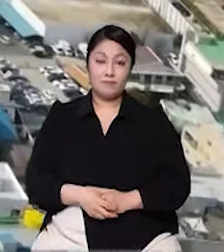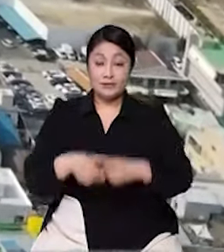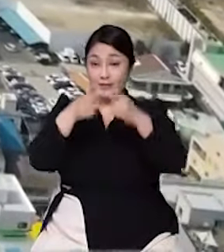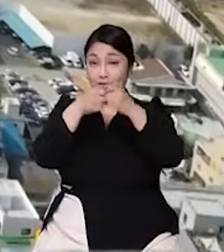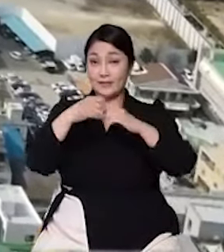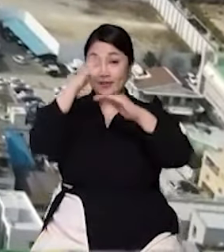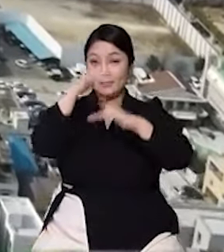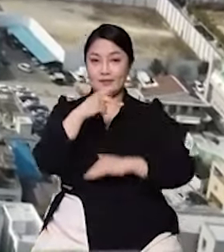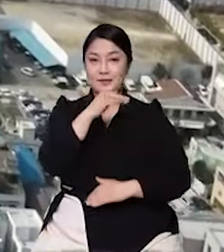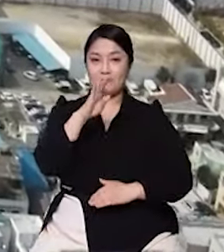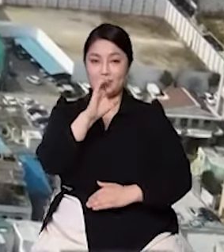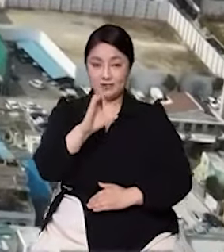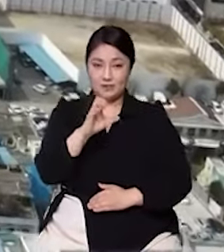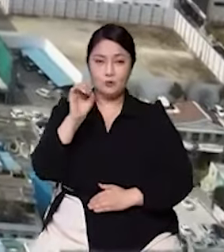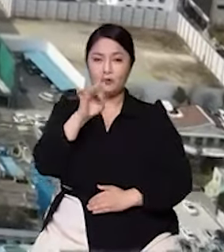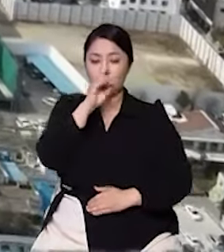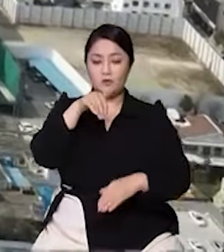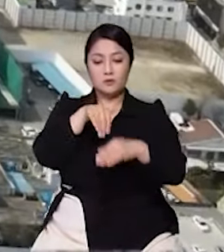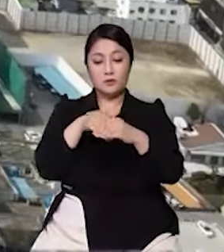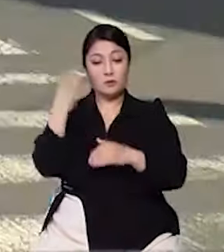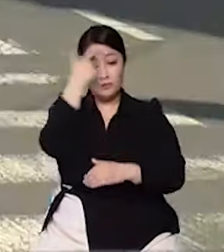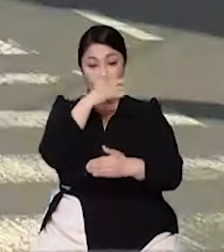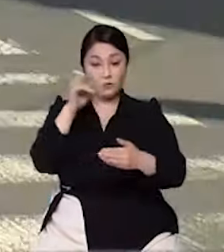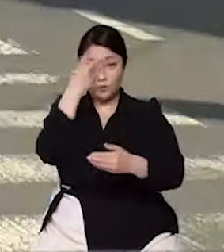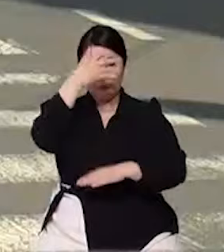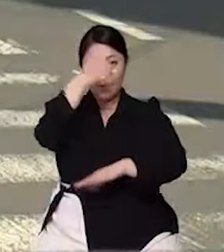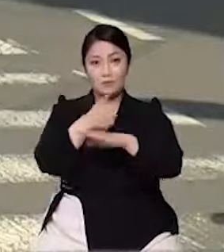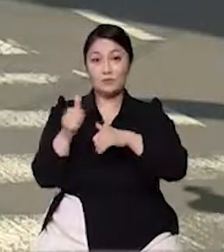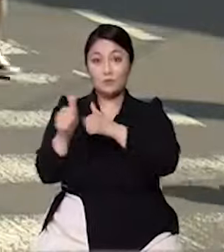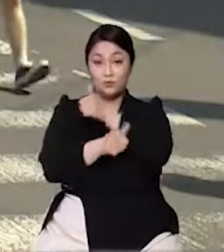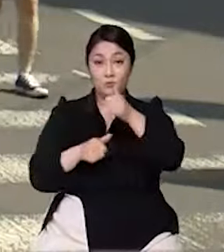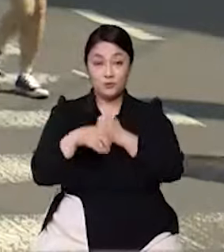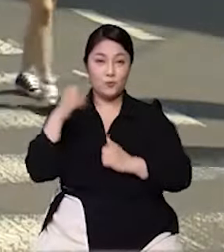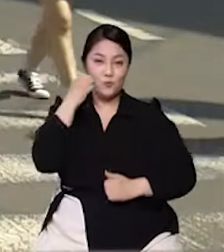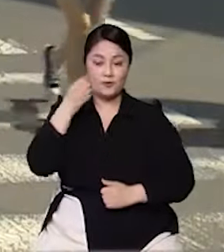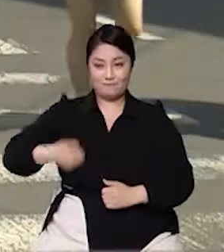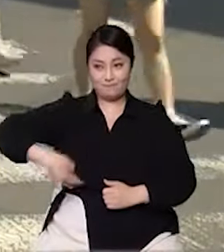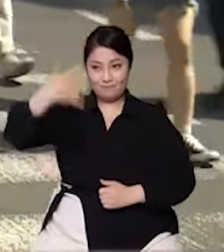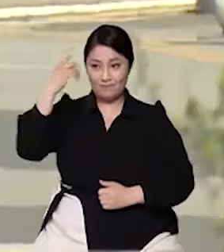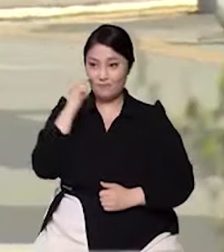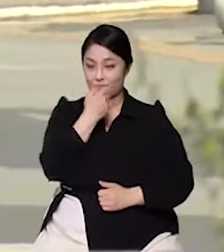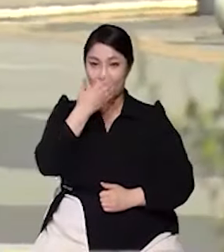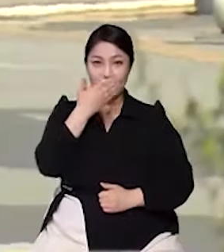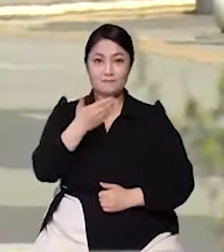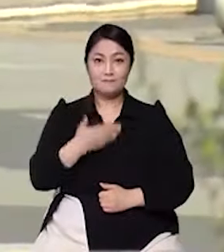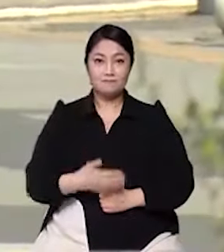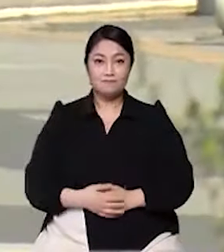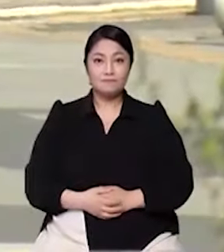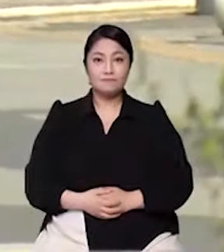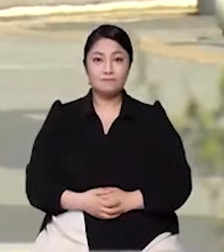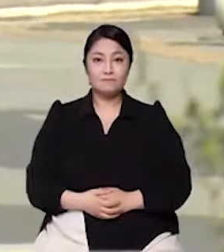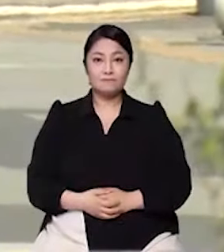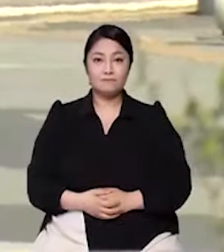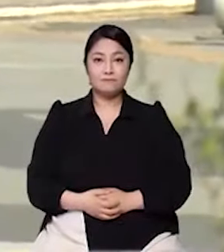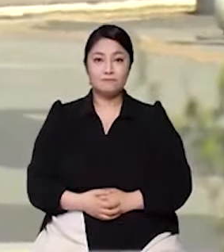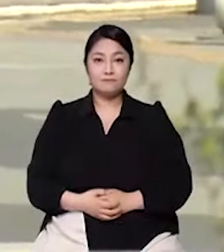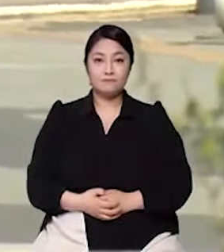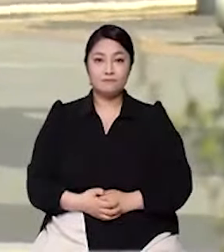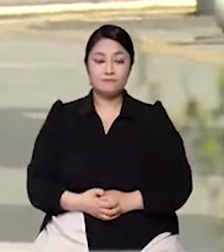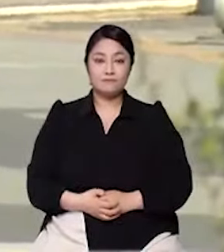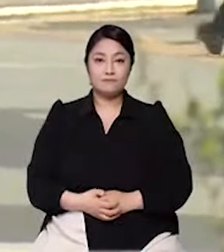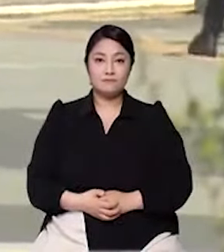자세한 내용은 kbc 와 중앙 선거 여론조사 심의위원회 홈페이지에서 확인할 수 있습니다 kbc 고우리